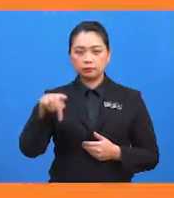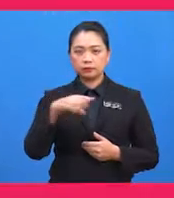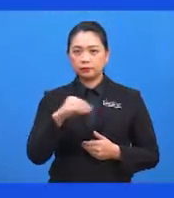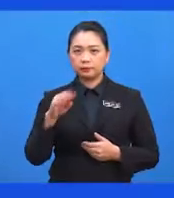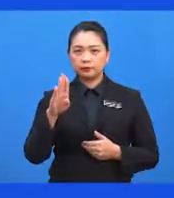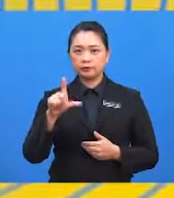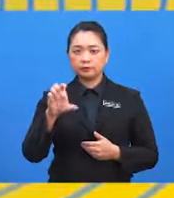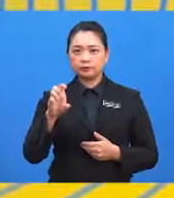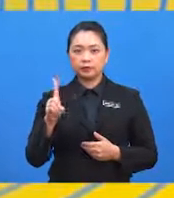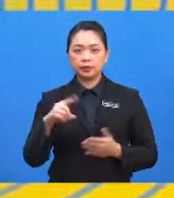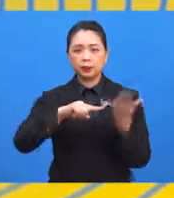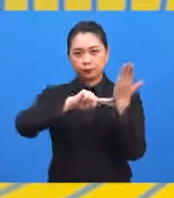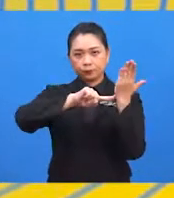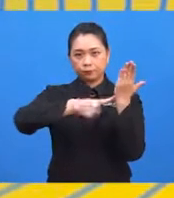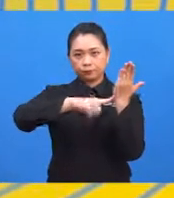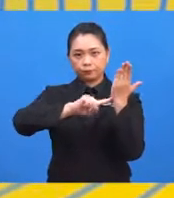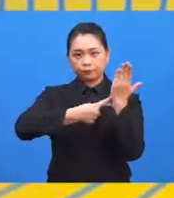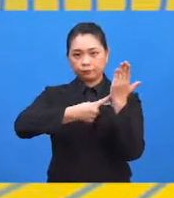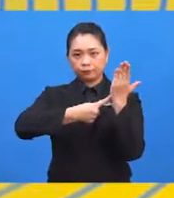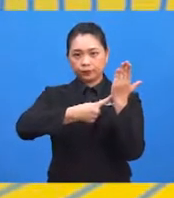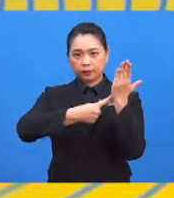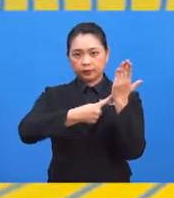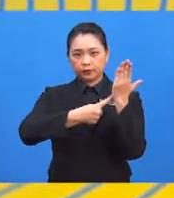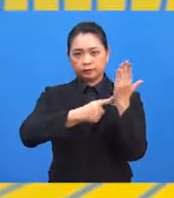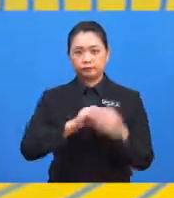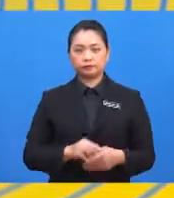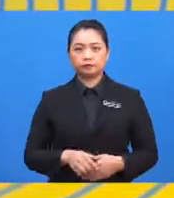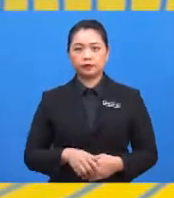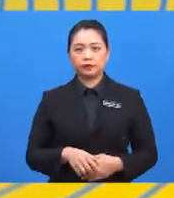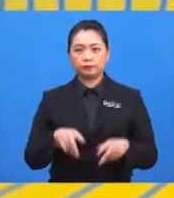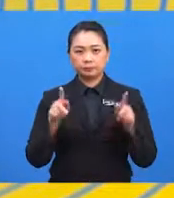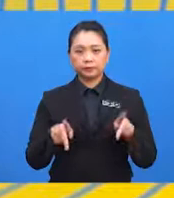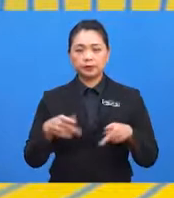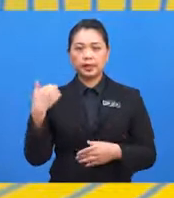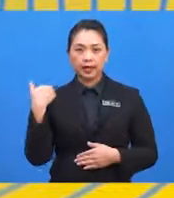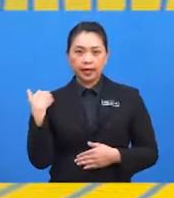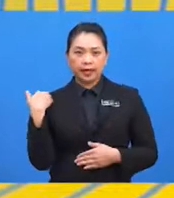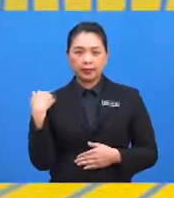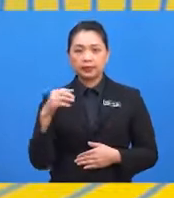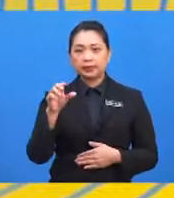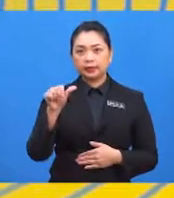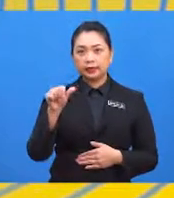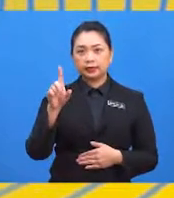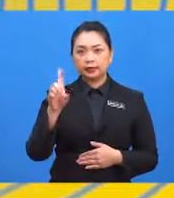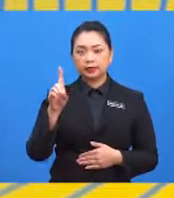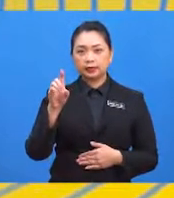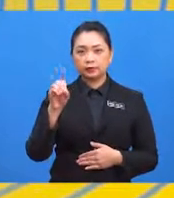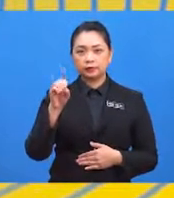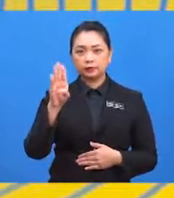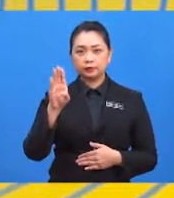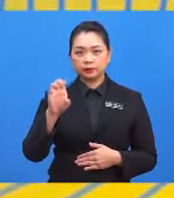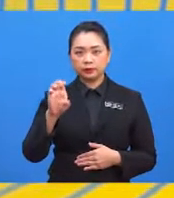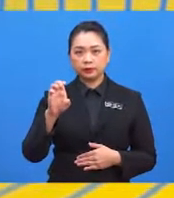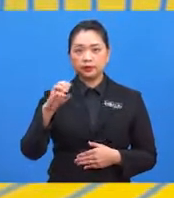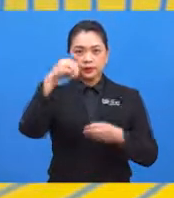pula? Mula-mula, pastikan para pelajar mempunyai perisian Adobe InDesign di dalam